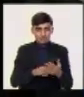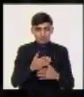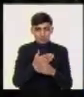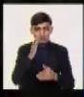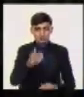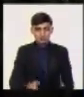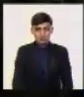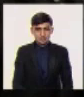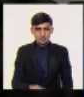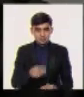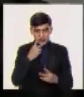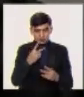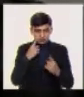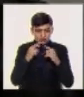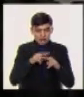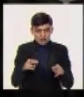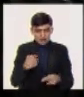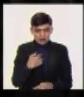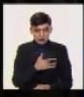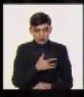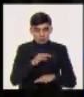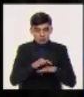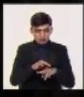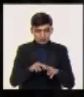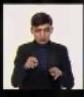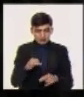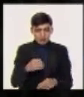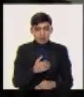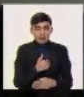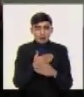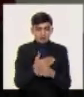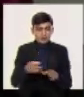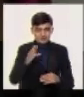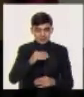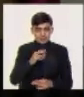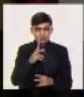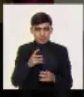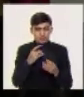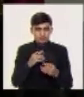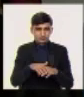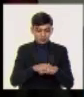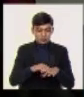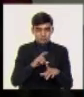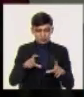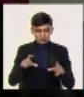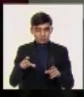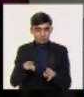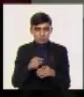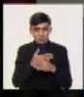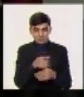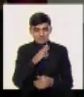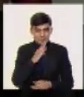Обстановка плачевная, я просто, у меня сердце болит. Я хочу обратиться ко всем неравнодушным людям, чтобы помогли этой